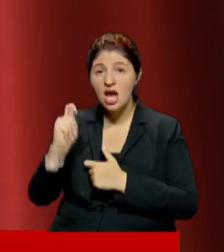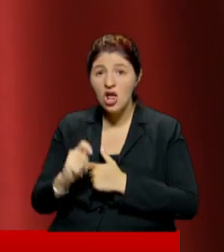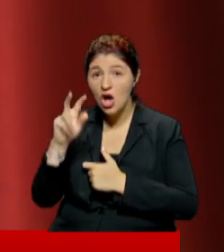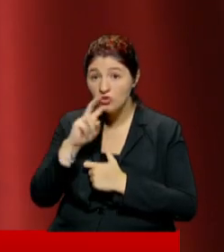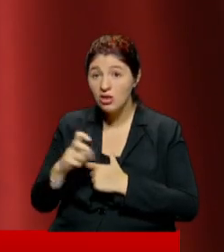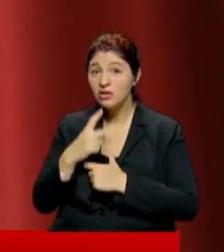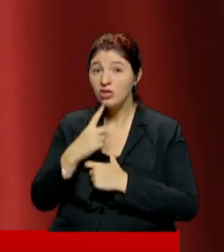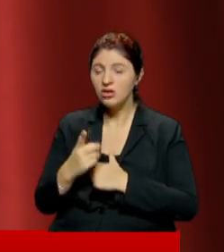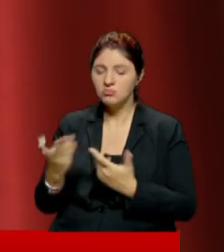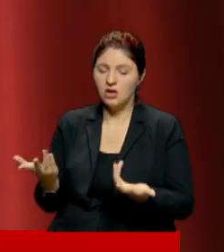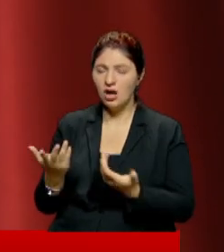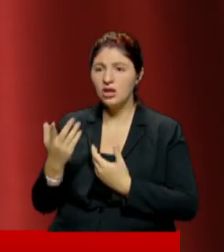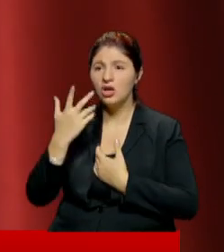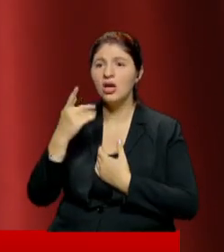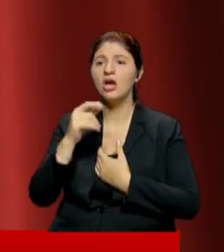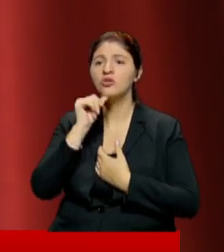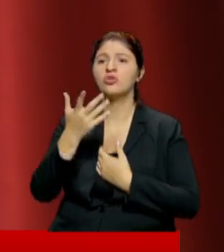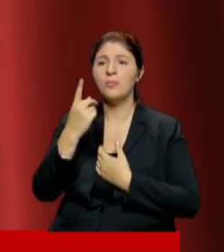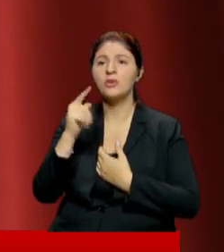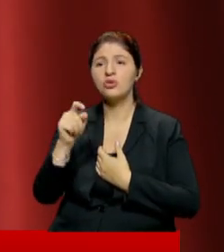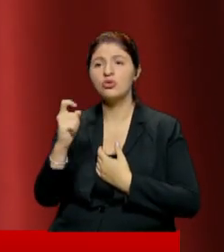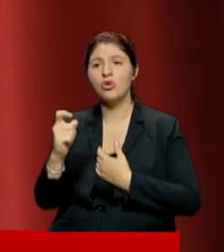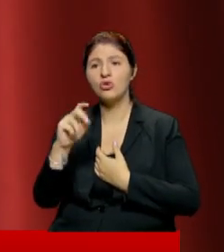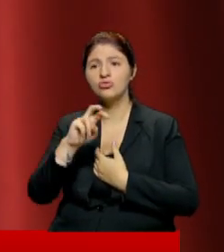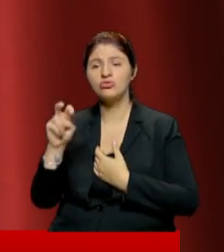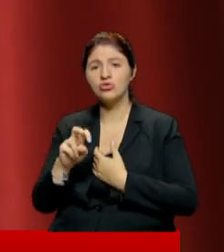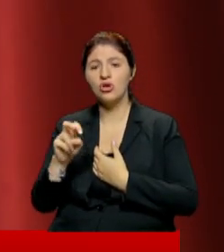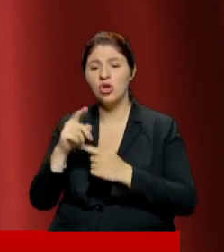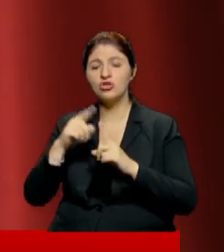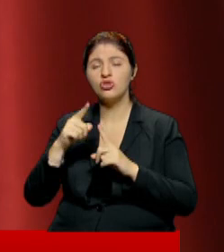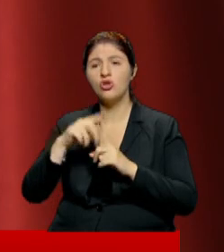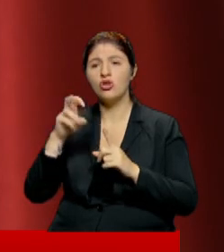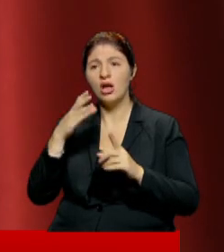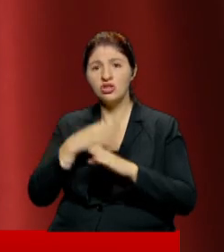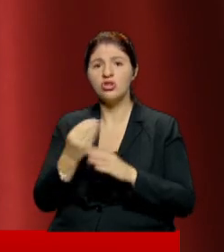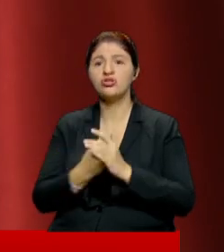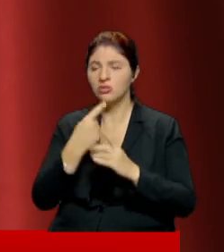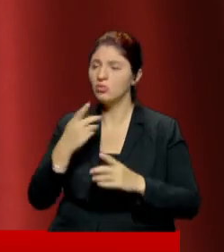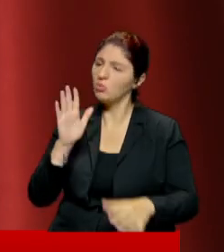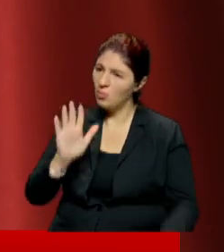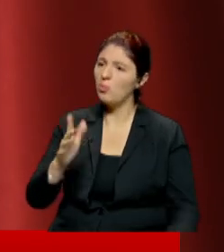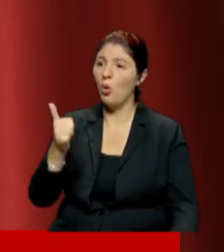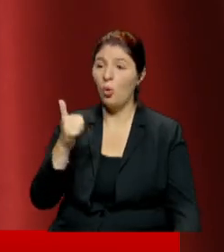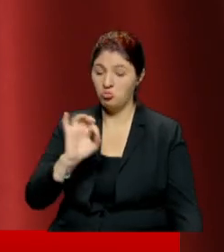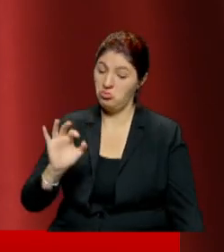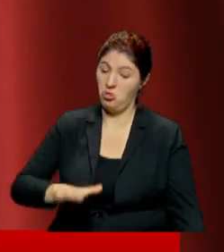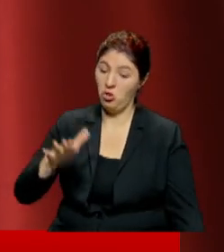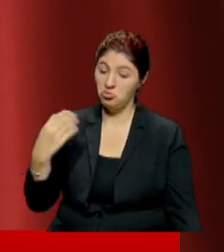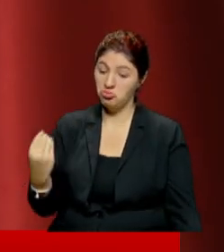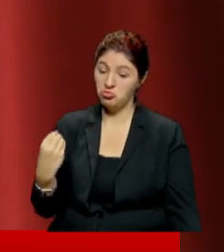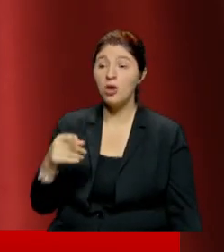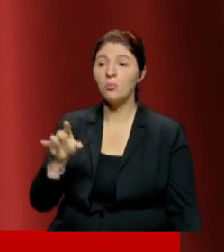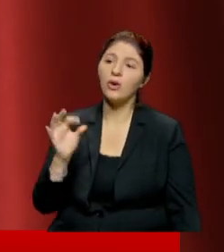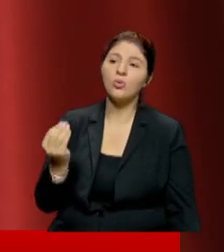trilyon dolar diyorsan var ise 1.9 trilyon dolar gerçekleşsin de deriz ki ya Tamam önemli bir adım attı ama yani